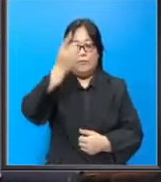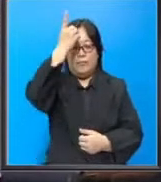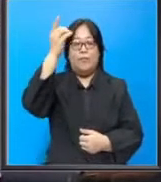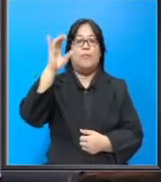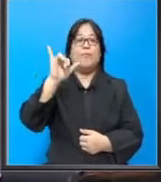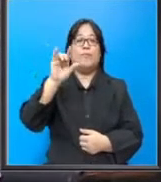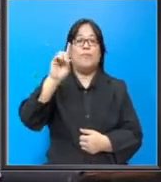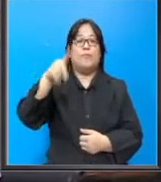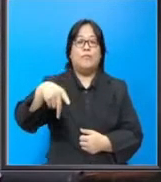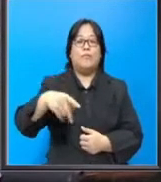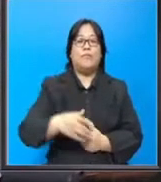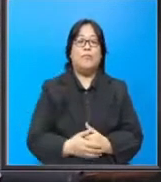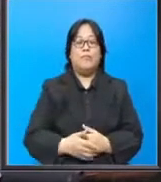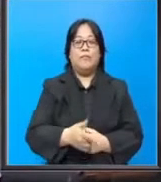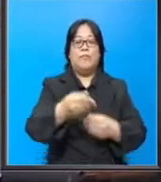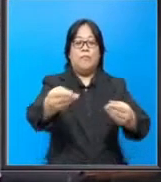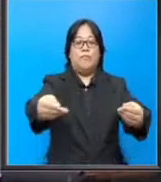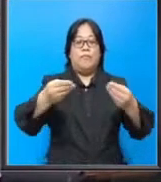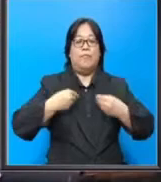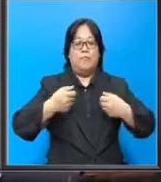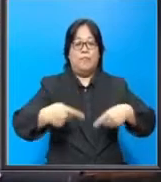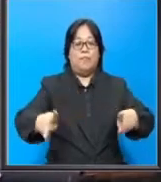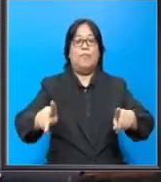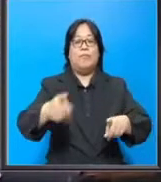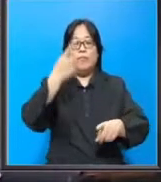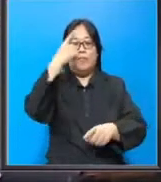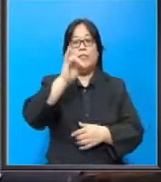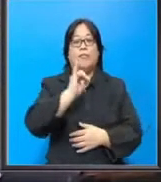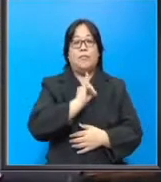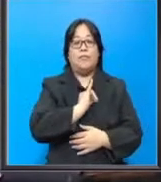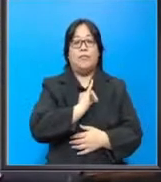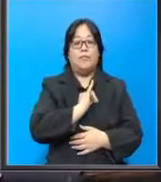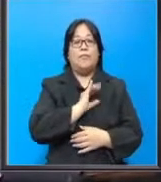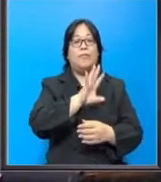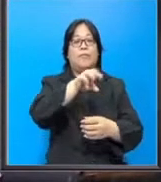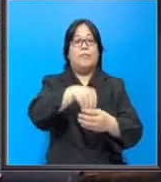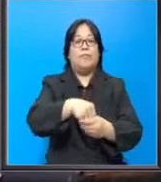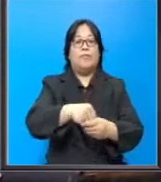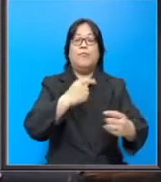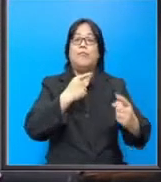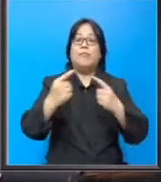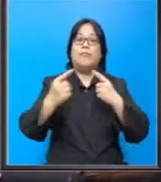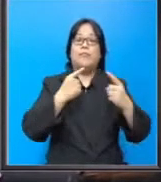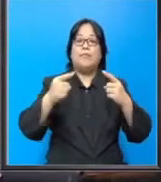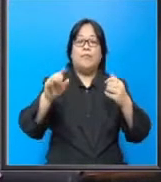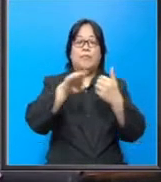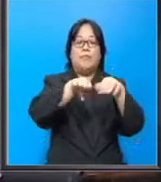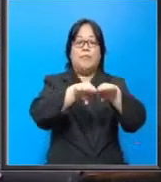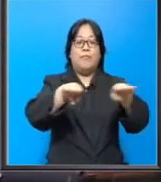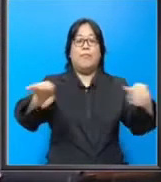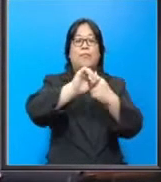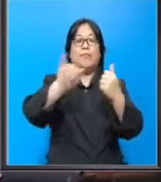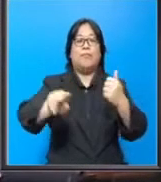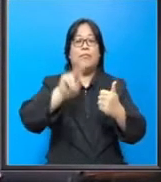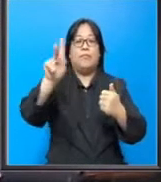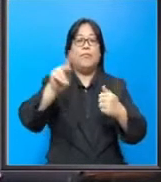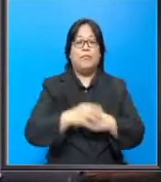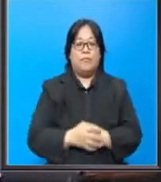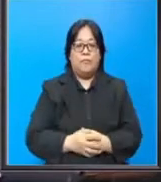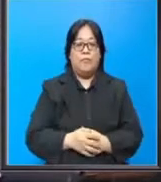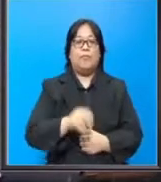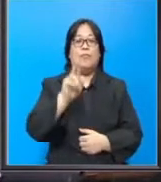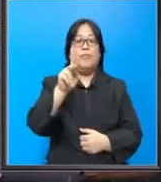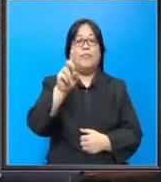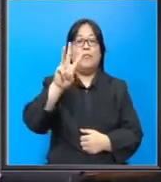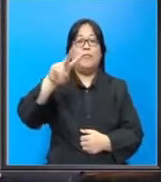Ussy karena memberi peluang heran kesempatannya percaya untuk mengambil bahagian dalam pembahasan perangkat yaitu kuase Kementerian wilayah